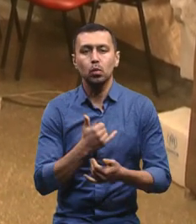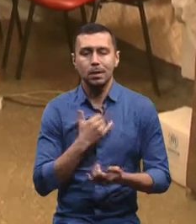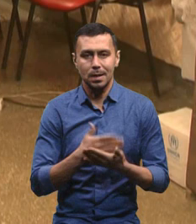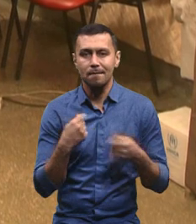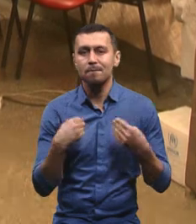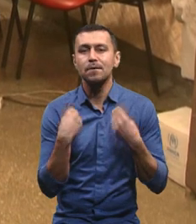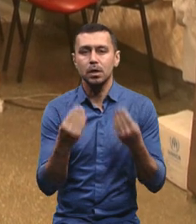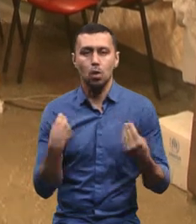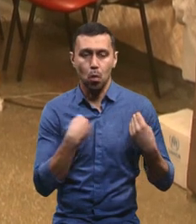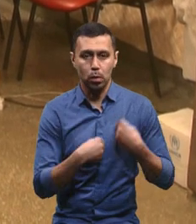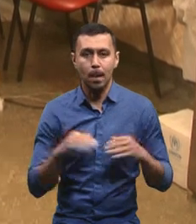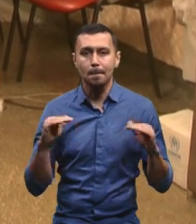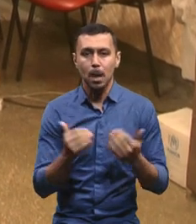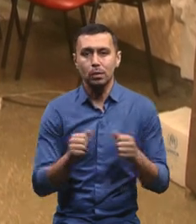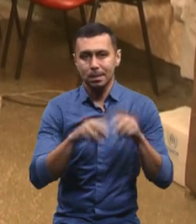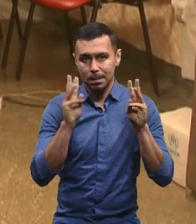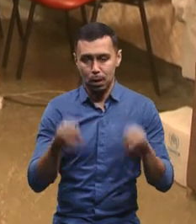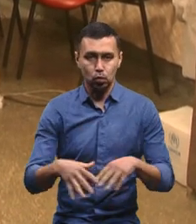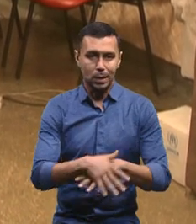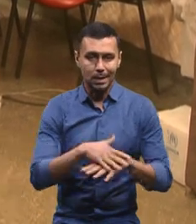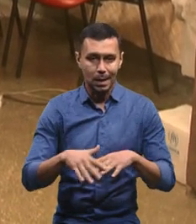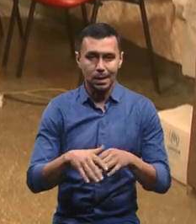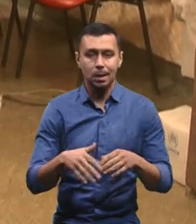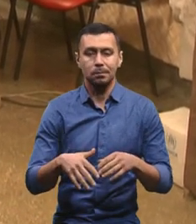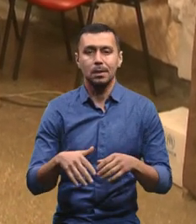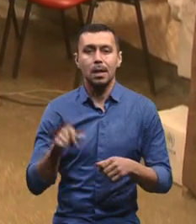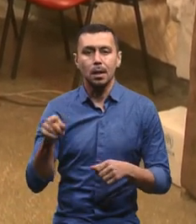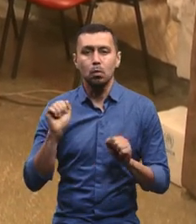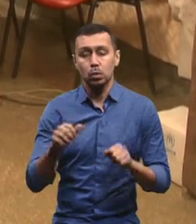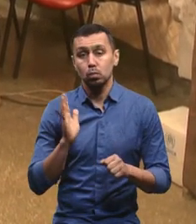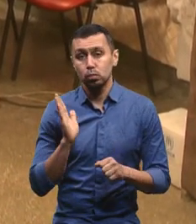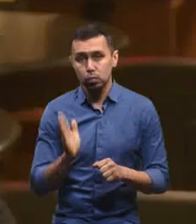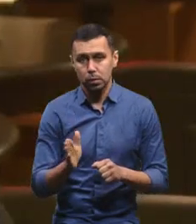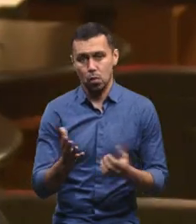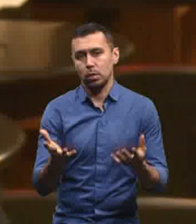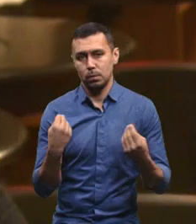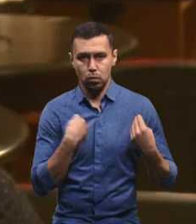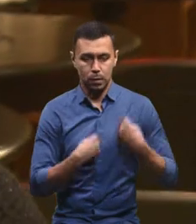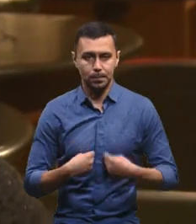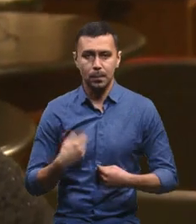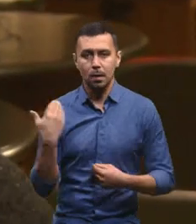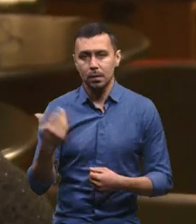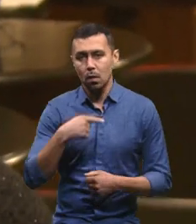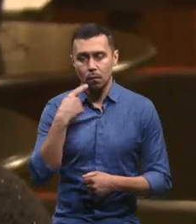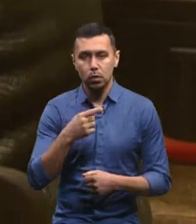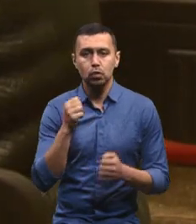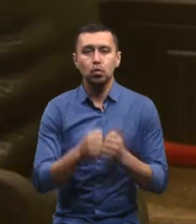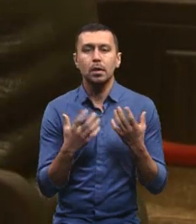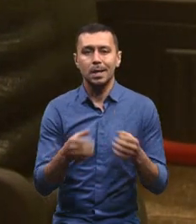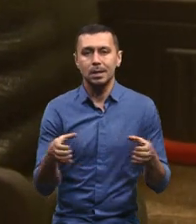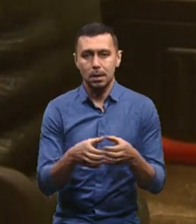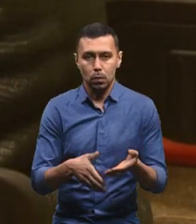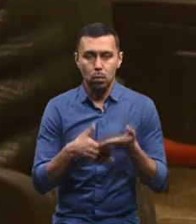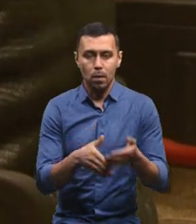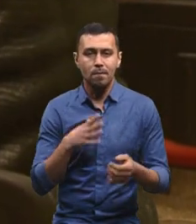внутрішньопірамічних осіб і малозабезпеченого населення громади Та можна буде Звичайно що його отримувати за словами Юлії сабій щодня штаб